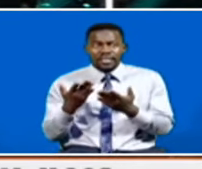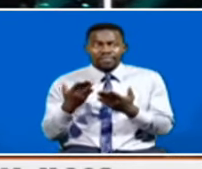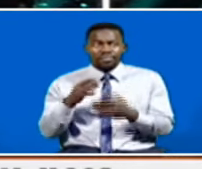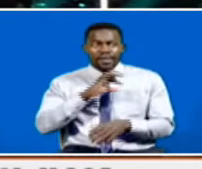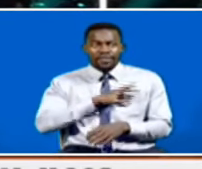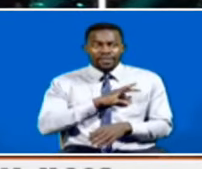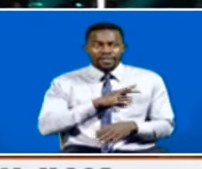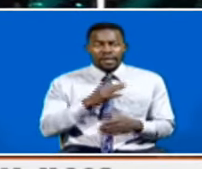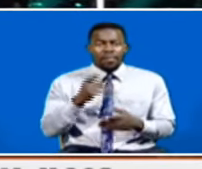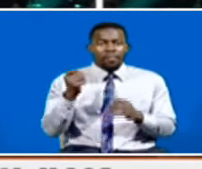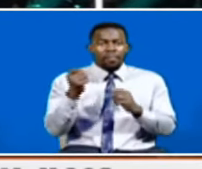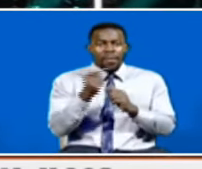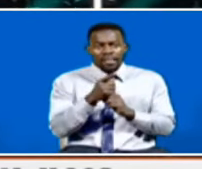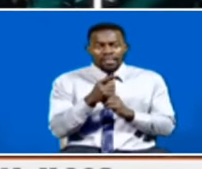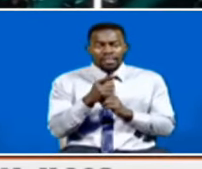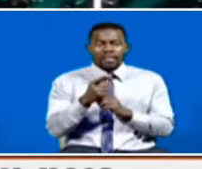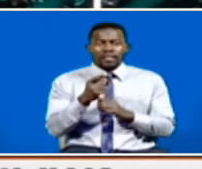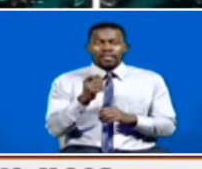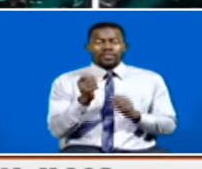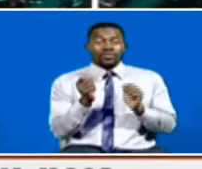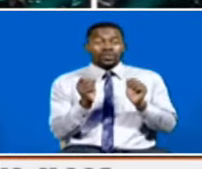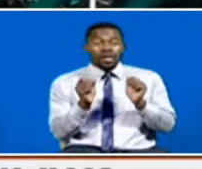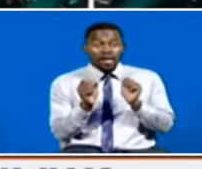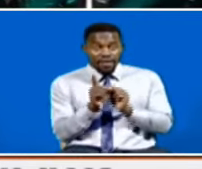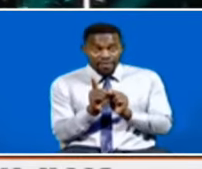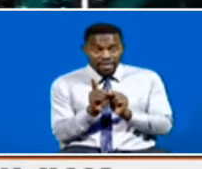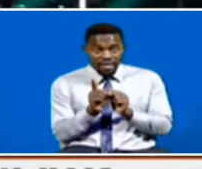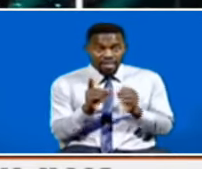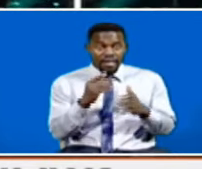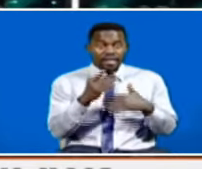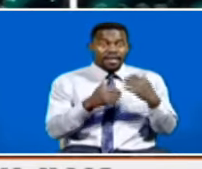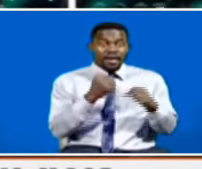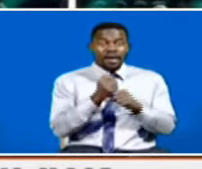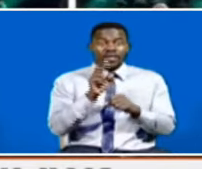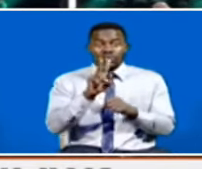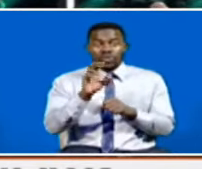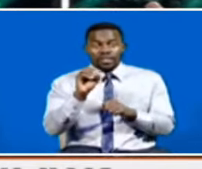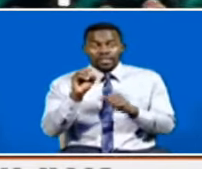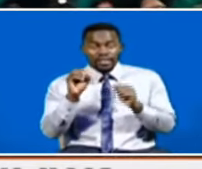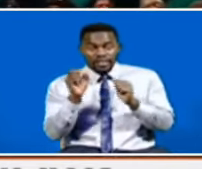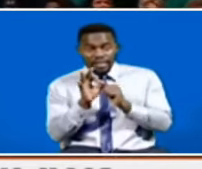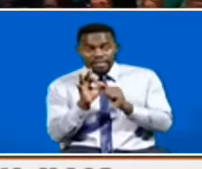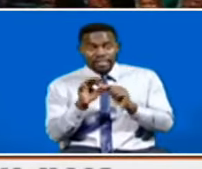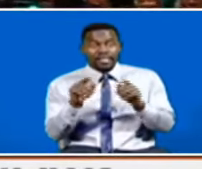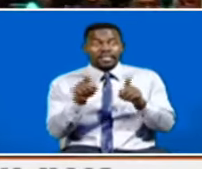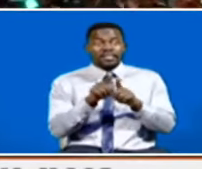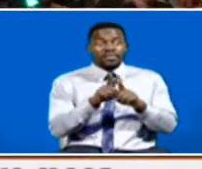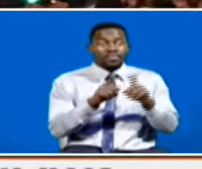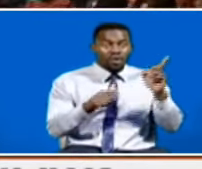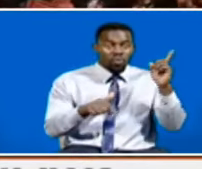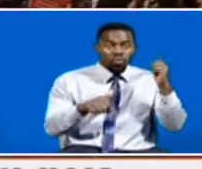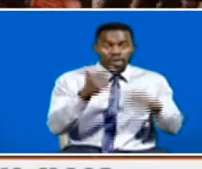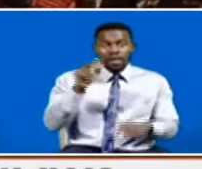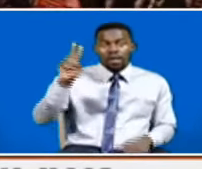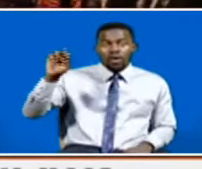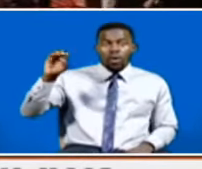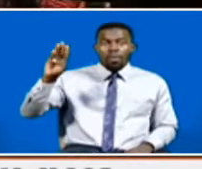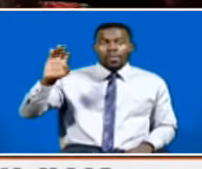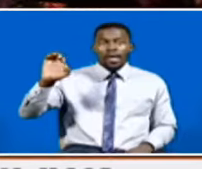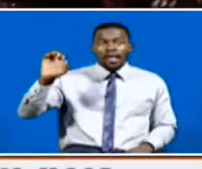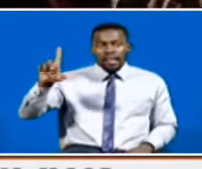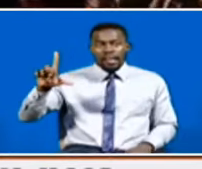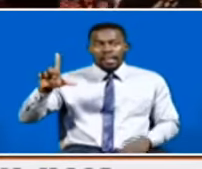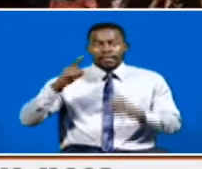November mwaka 2023, Omido alishinda tuzo la kimataifa sawa na aliloshinda Wangari Maathai na